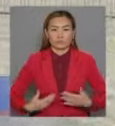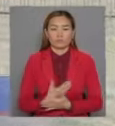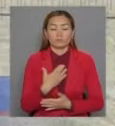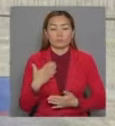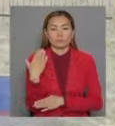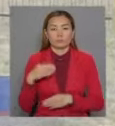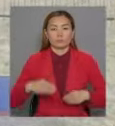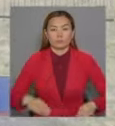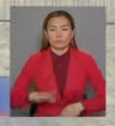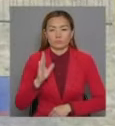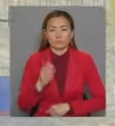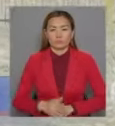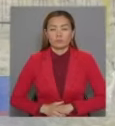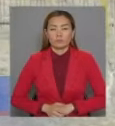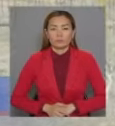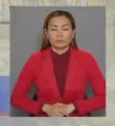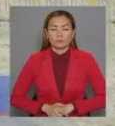егу жоспарлануда.